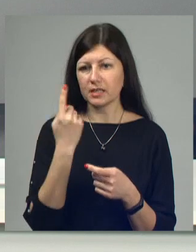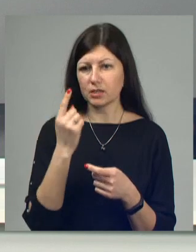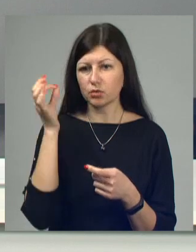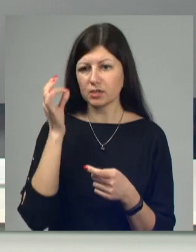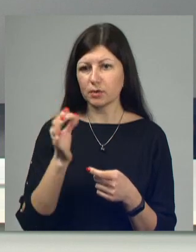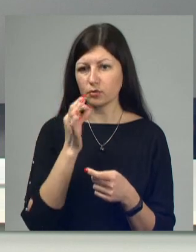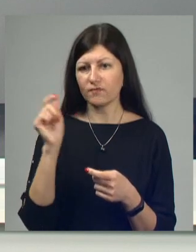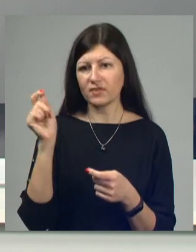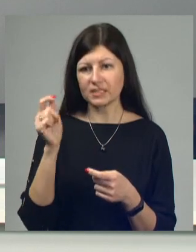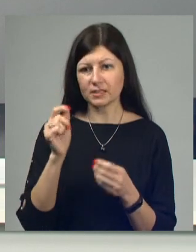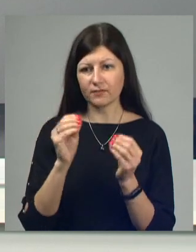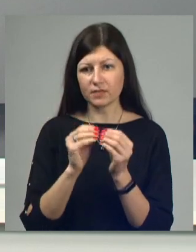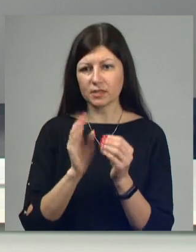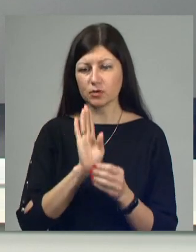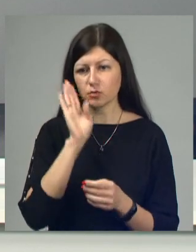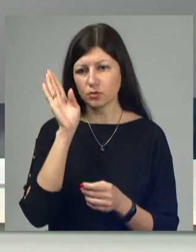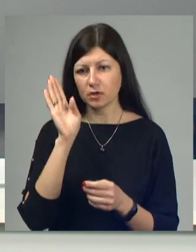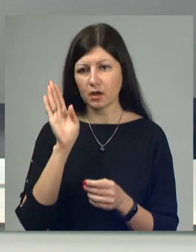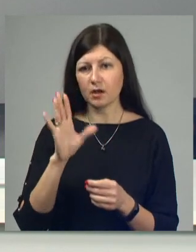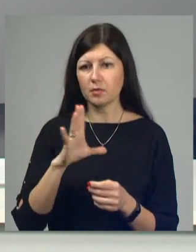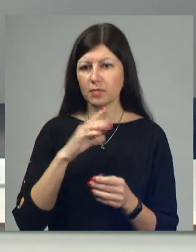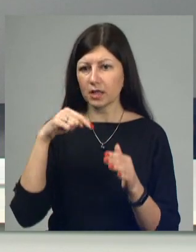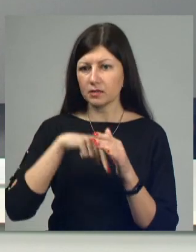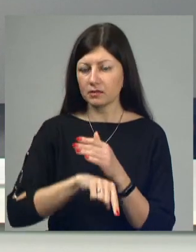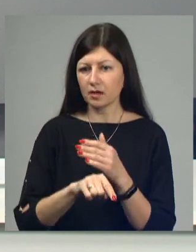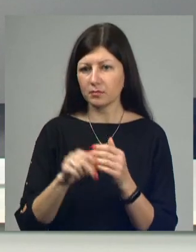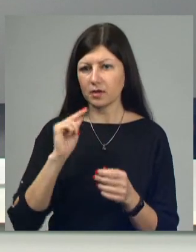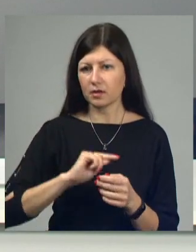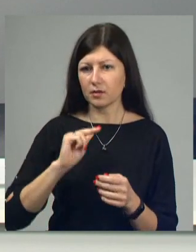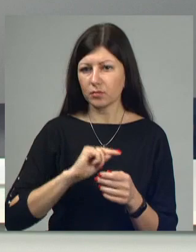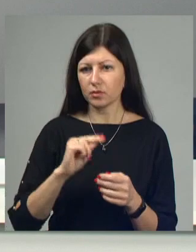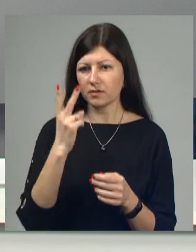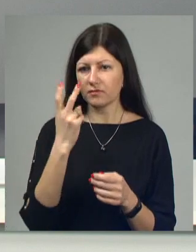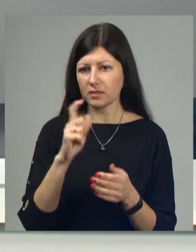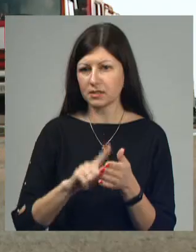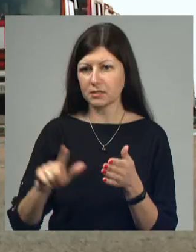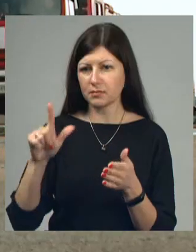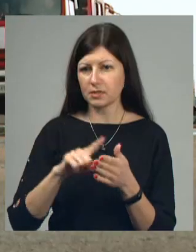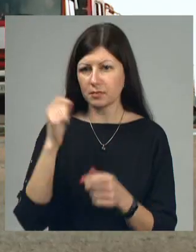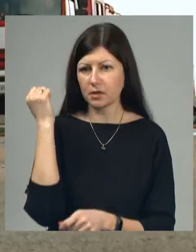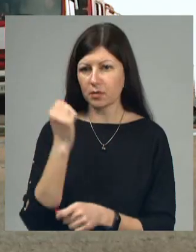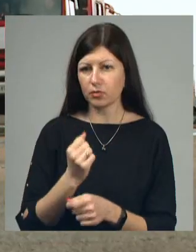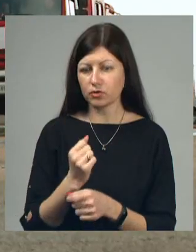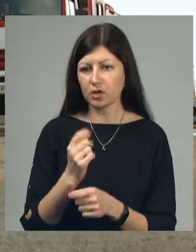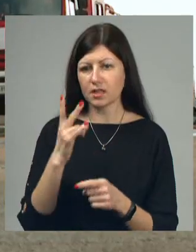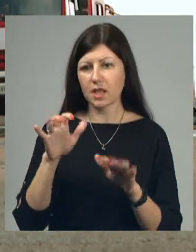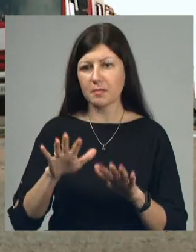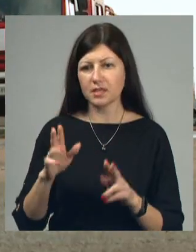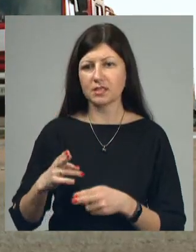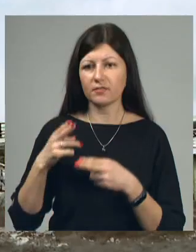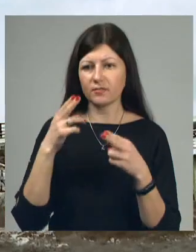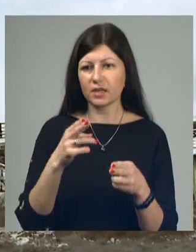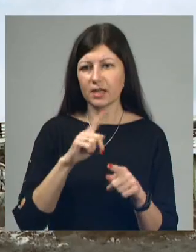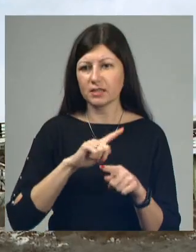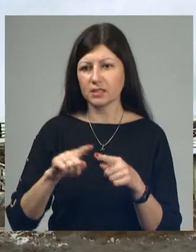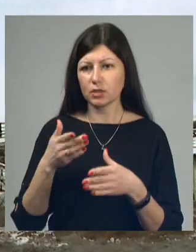в воскресенье в 10 утра. На тот момент в шахте находились 277 рабочих. На место выехали экстренные